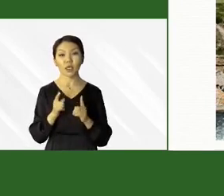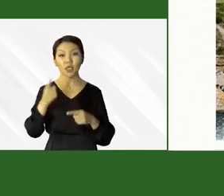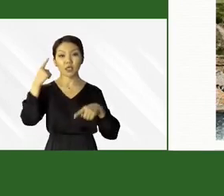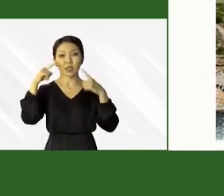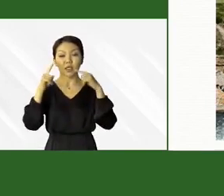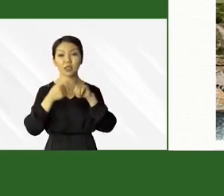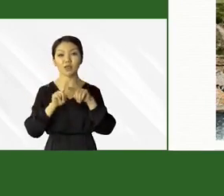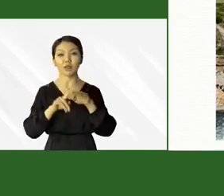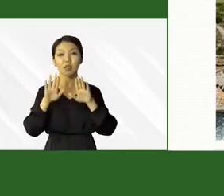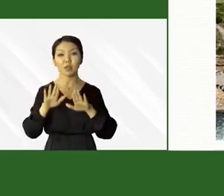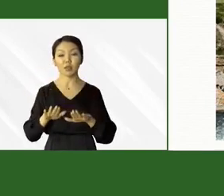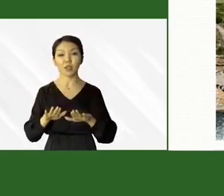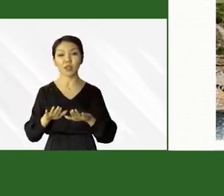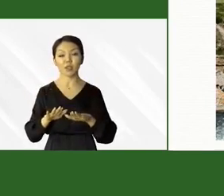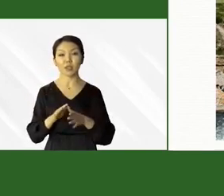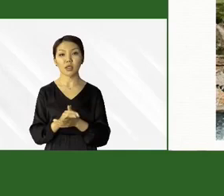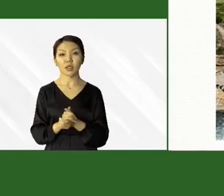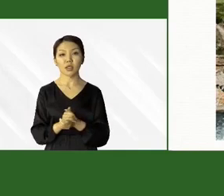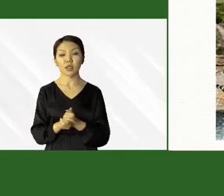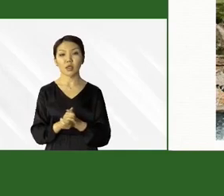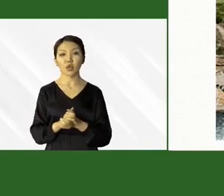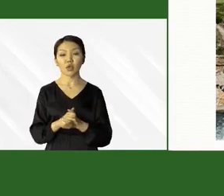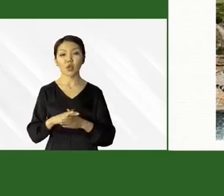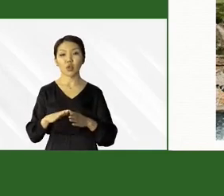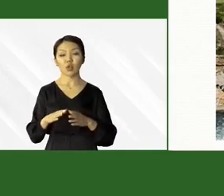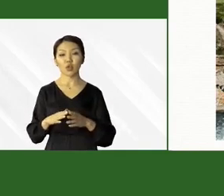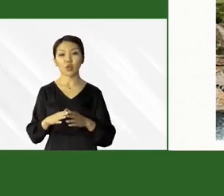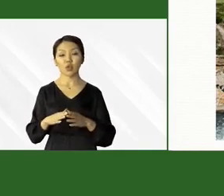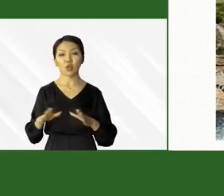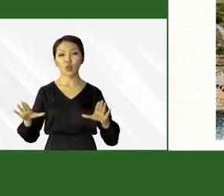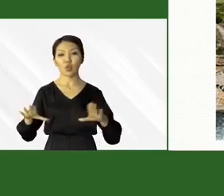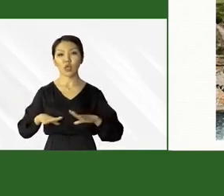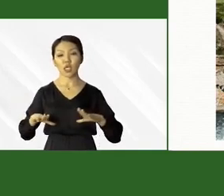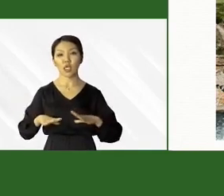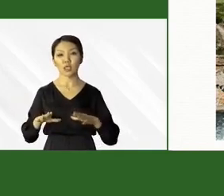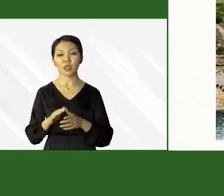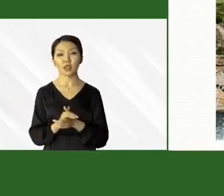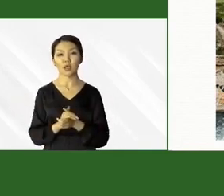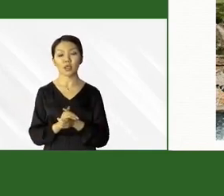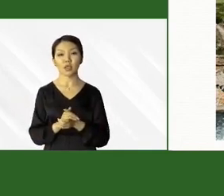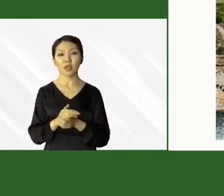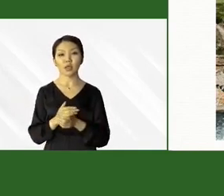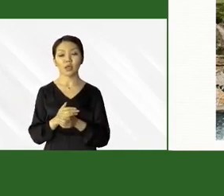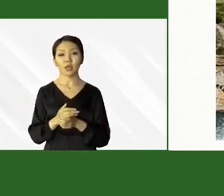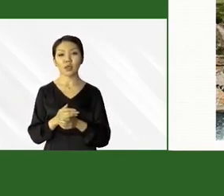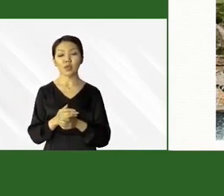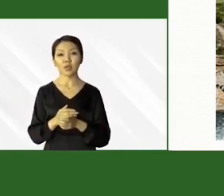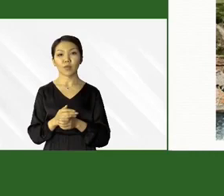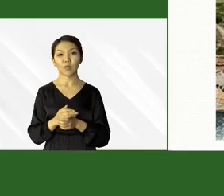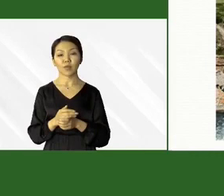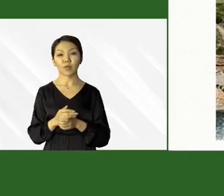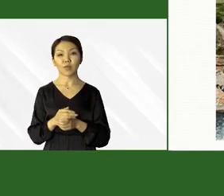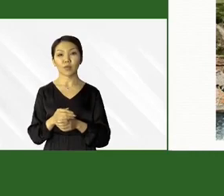в этой местности разбойничали пятеро братьев. Однажды они напали на собственных родителей, и